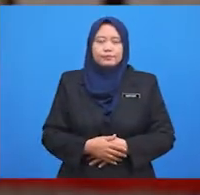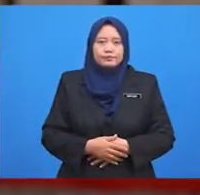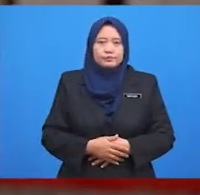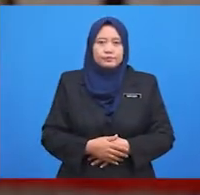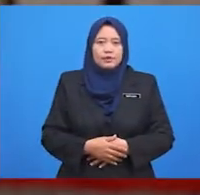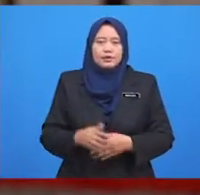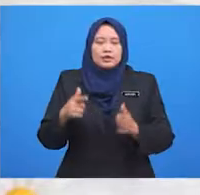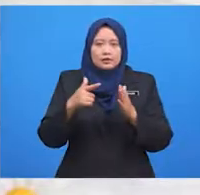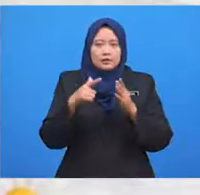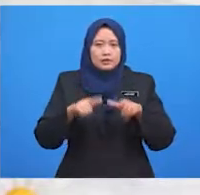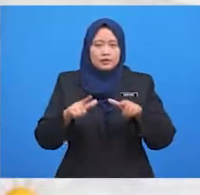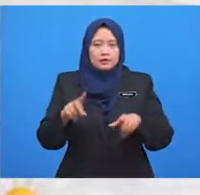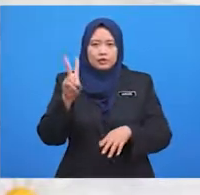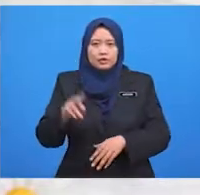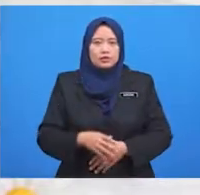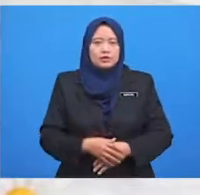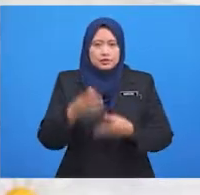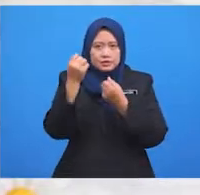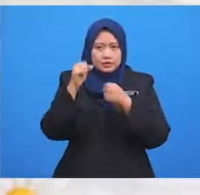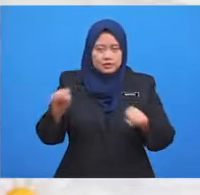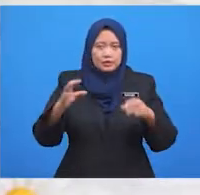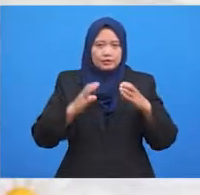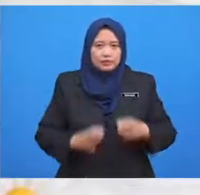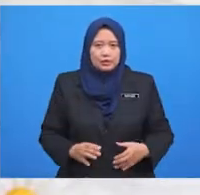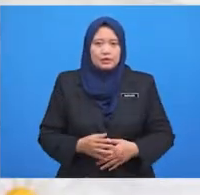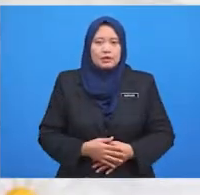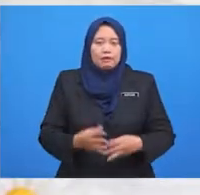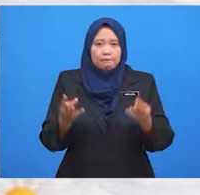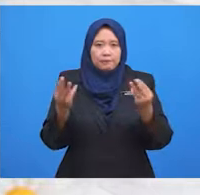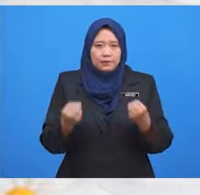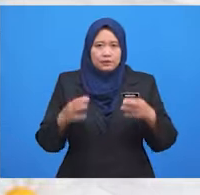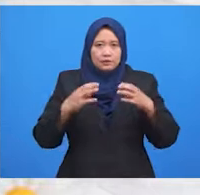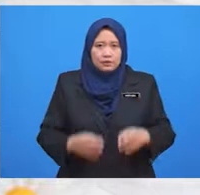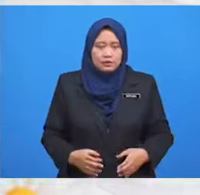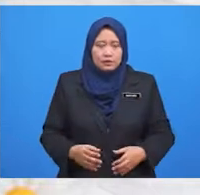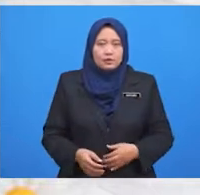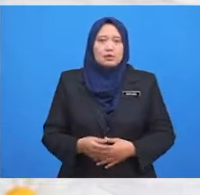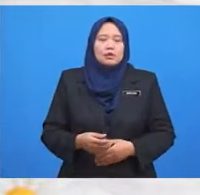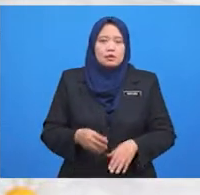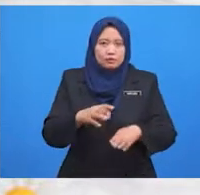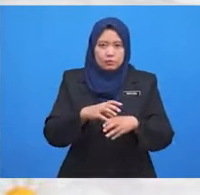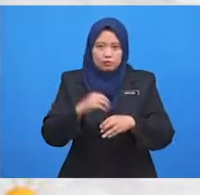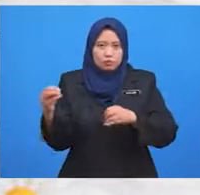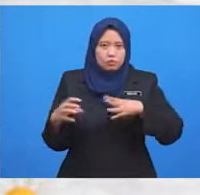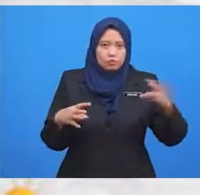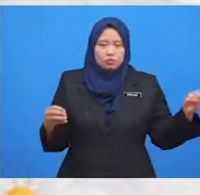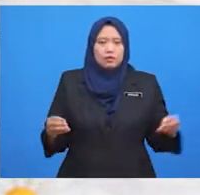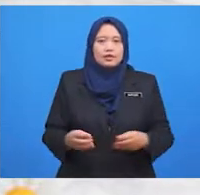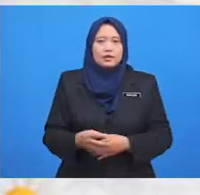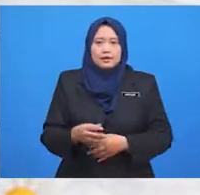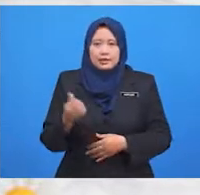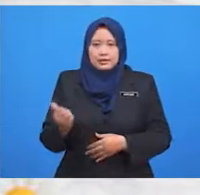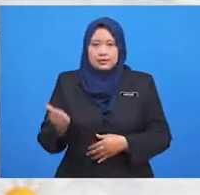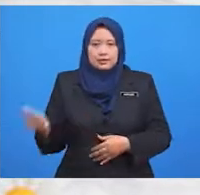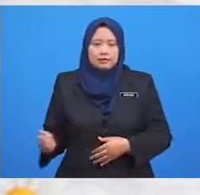Langkah yang kedua, sediakan pelanggan. Minta pelanggan menanggalkan aksesori. Membantu pelanggan